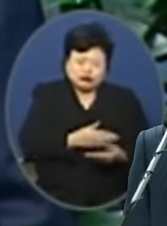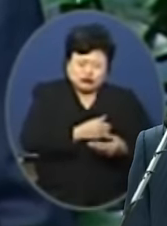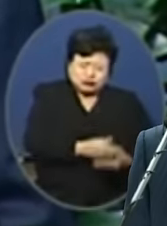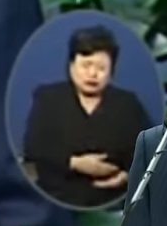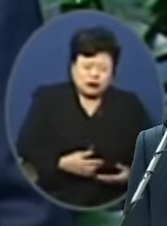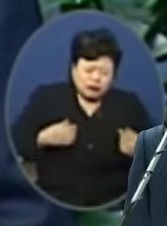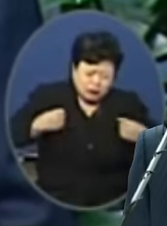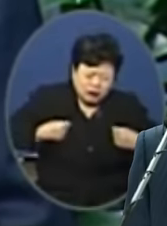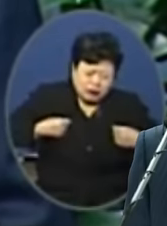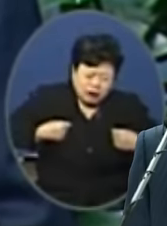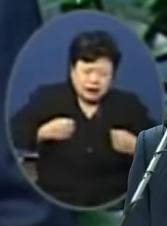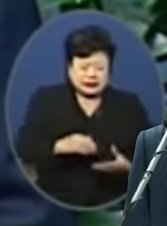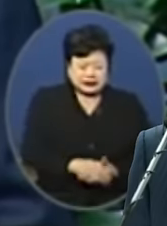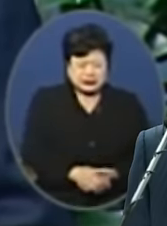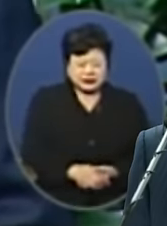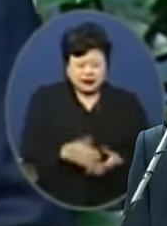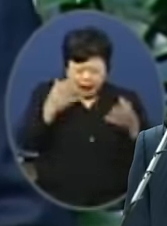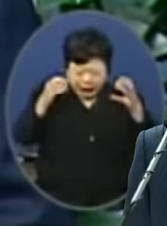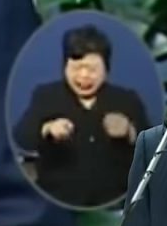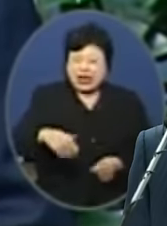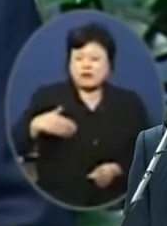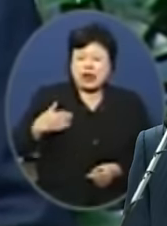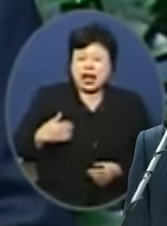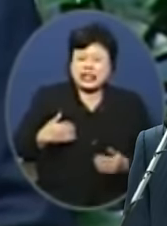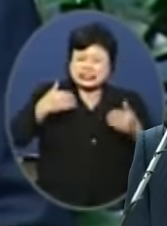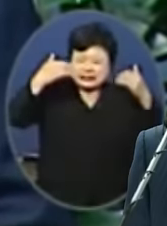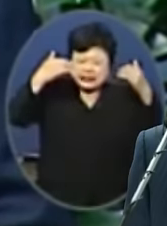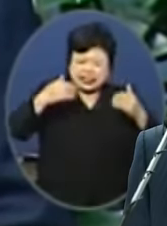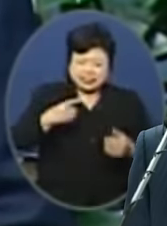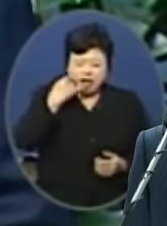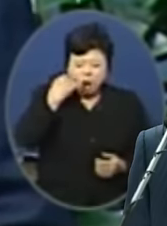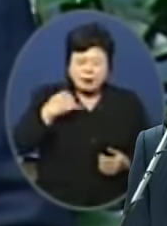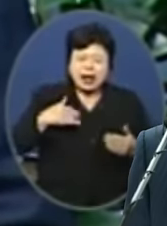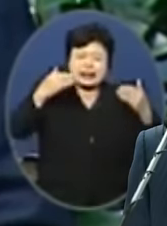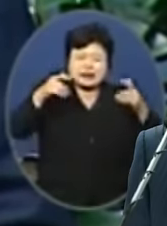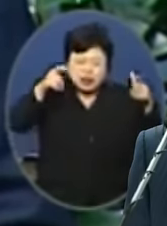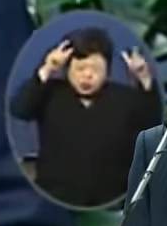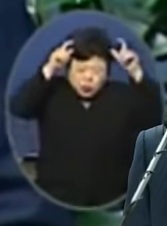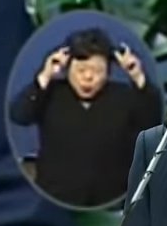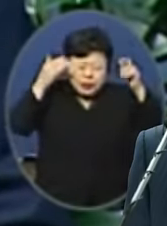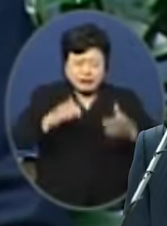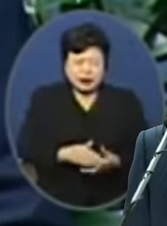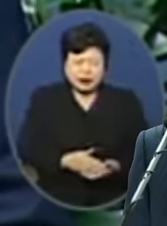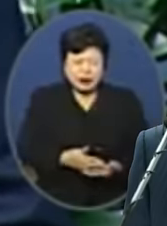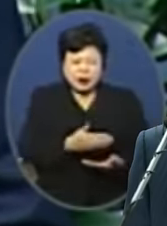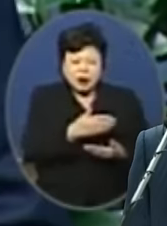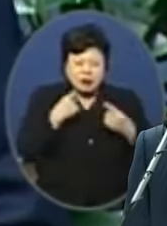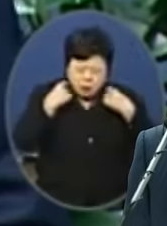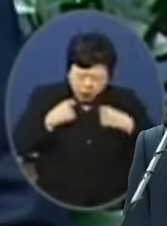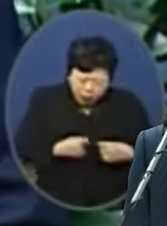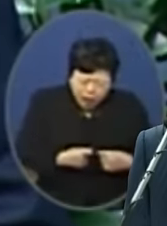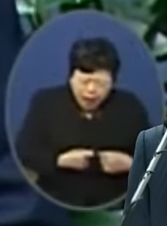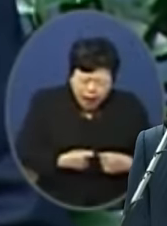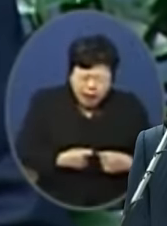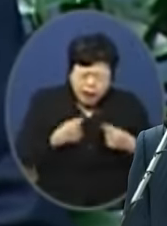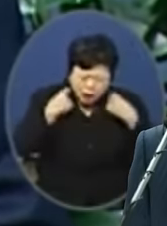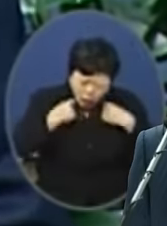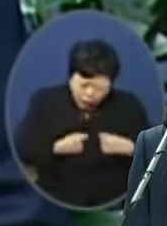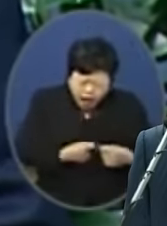너 새끼니까 나 지금 모르지만은 네가 자라서 나처럼 되면 이 멍에 봐라 멍에 내 목에